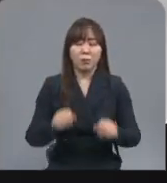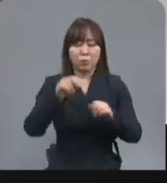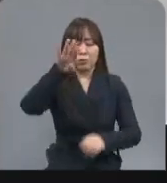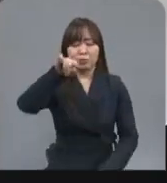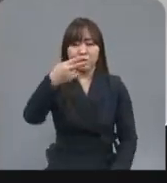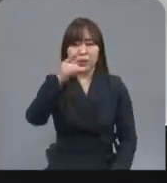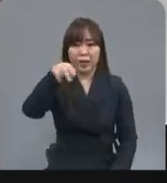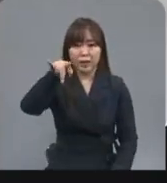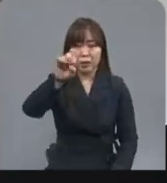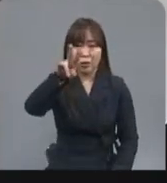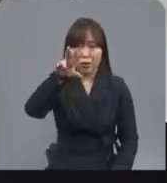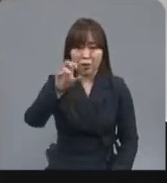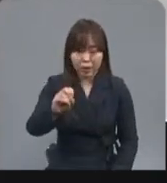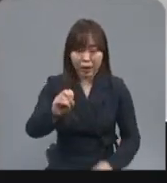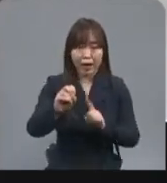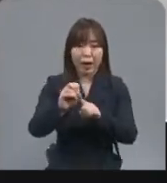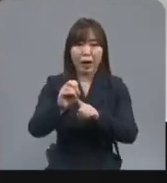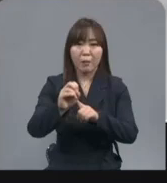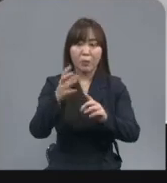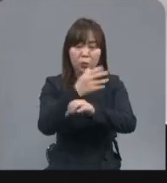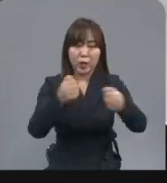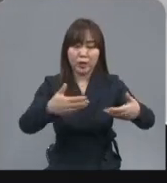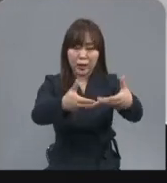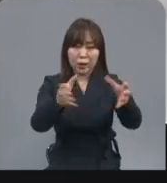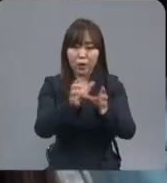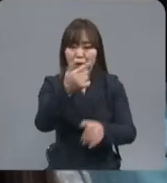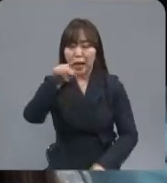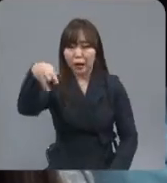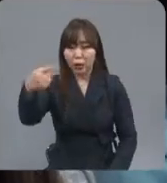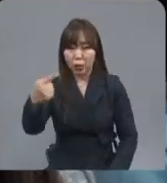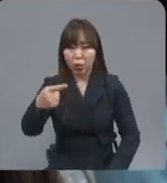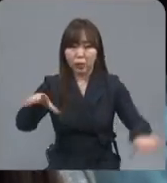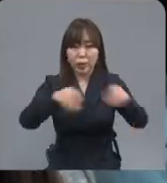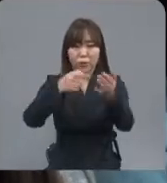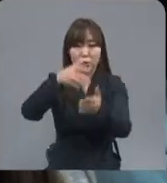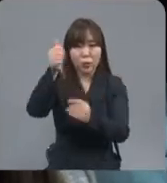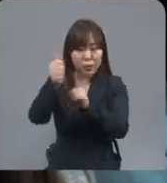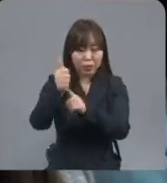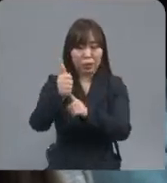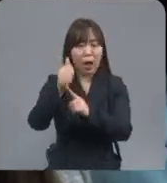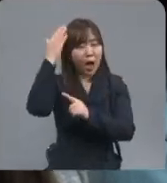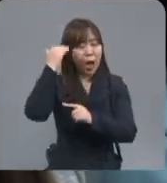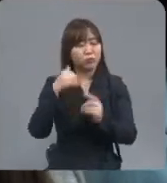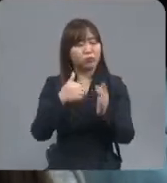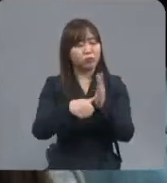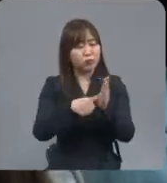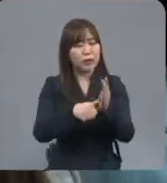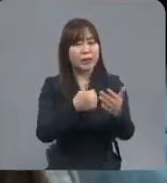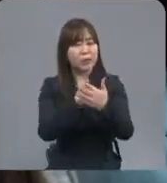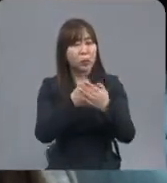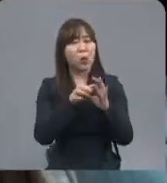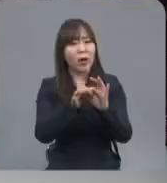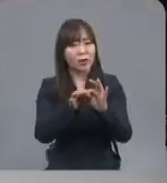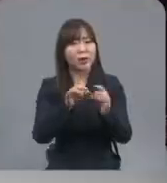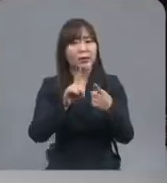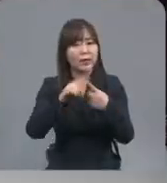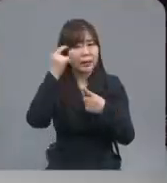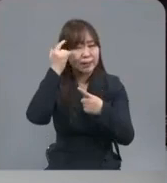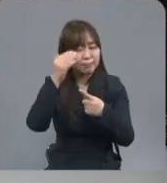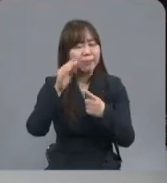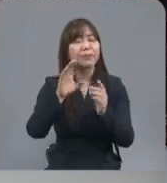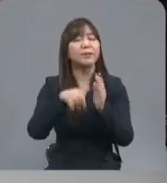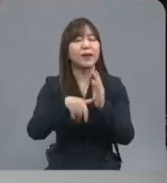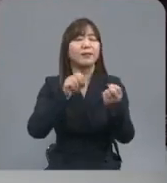sud-coréen d'apporter un soutien militaire à qui le 30 janvier lors de sa visite en Corée du Sud dans